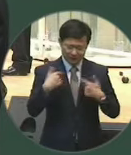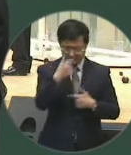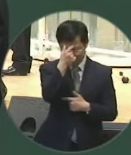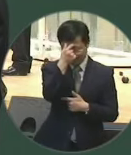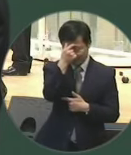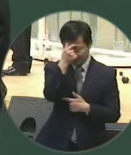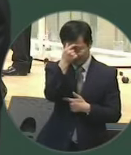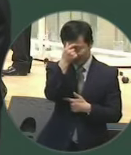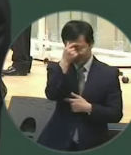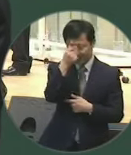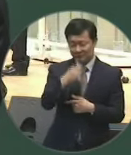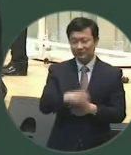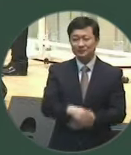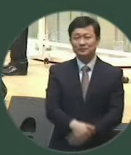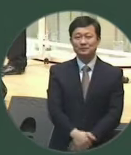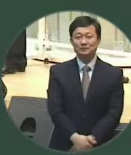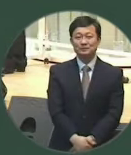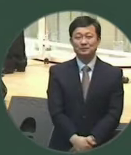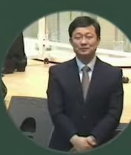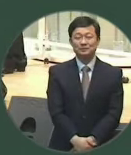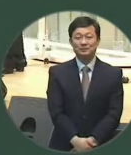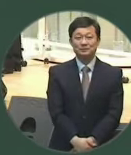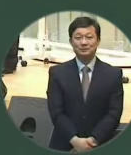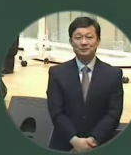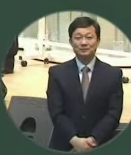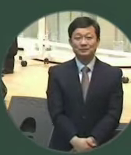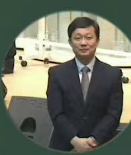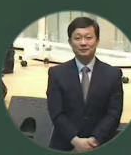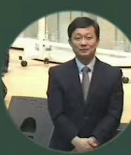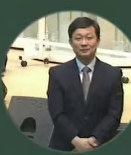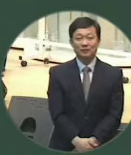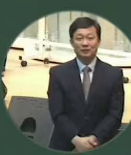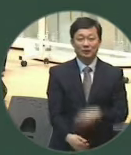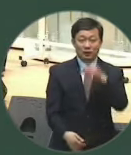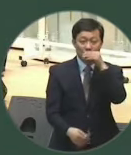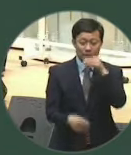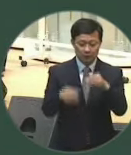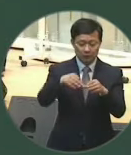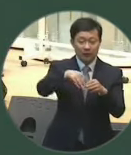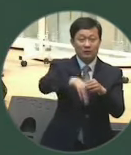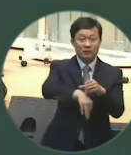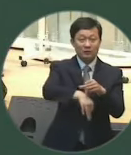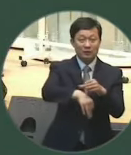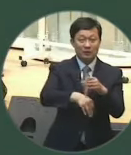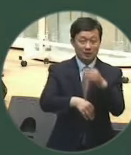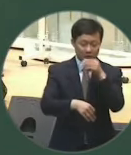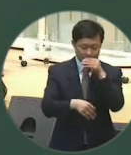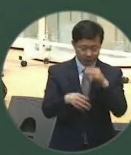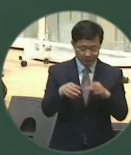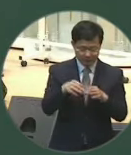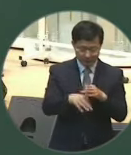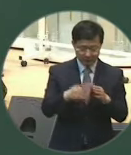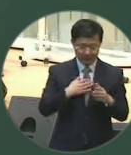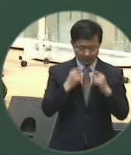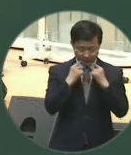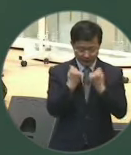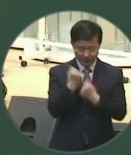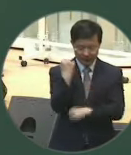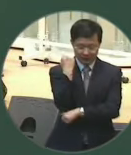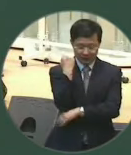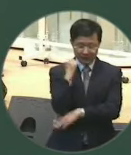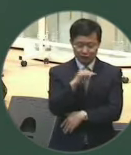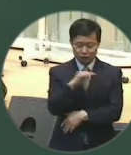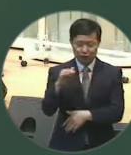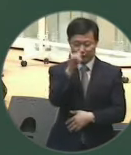And I'm always praying this way. 이 헌금 여기 넣을 때요, 저는 이제 기준이 있어요. When I put my offering inside